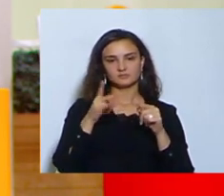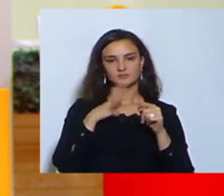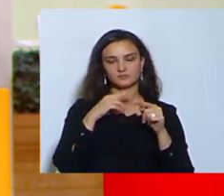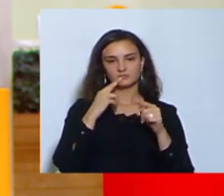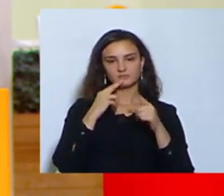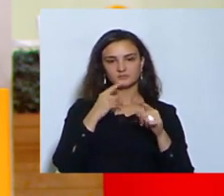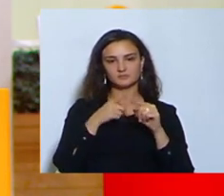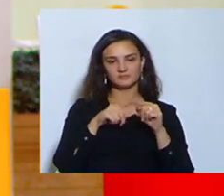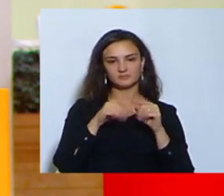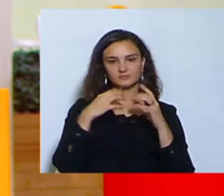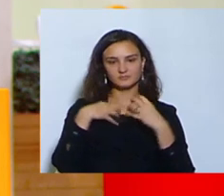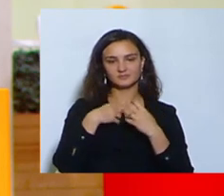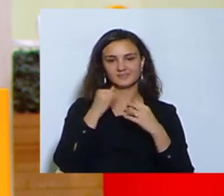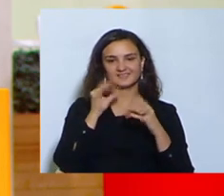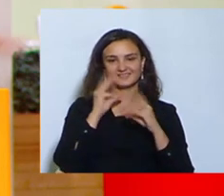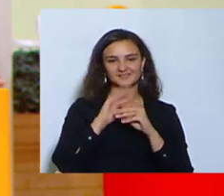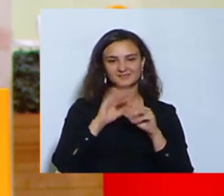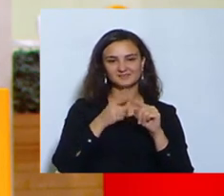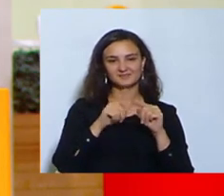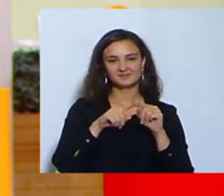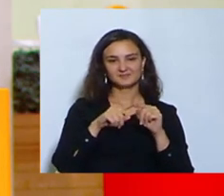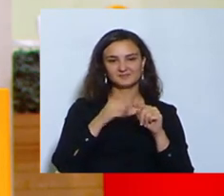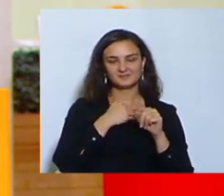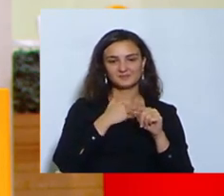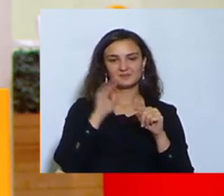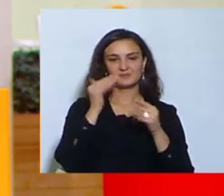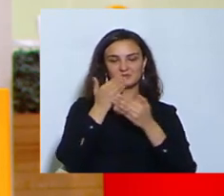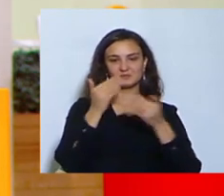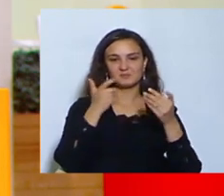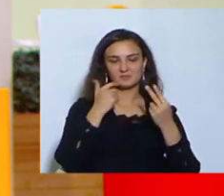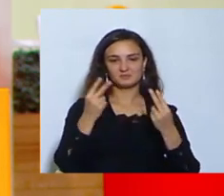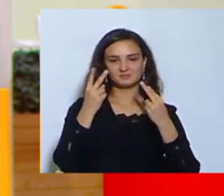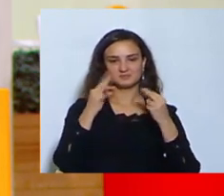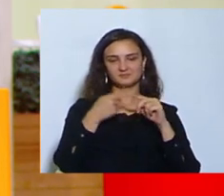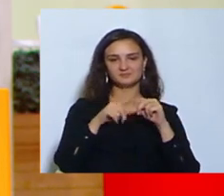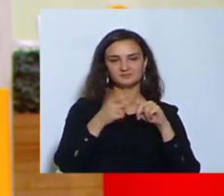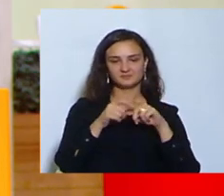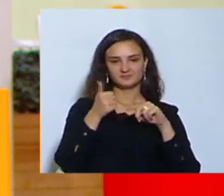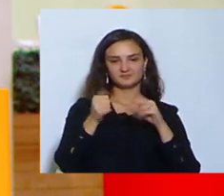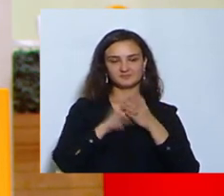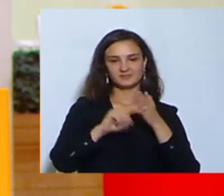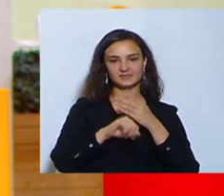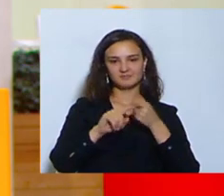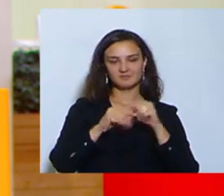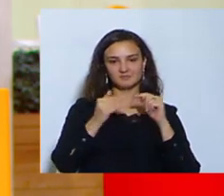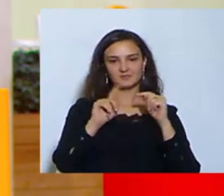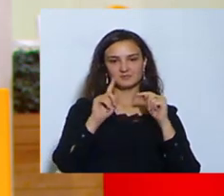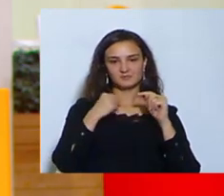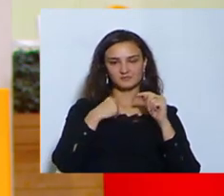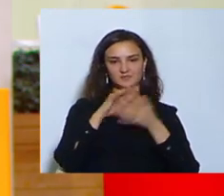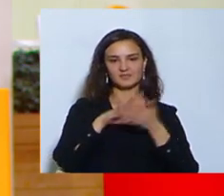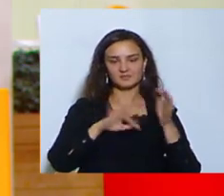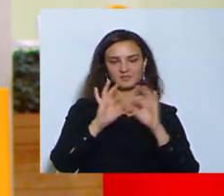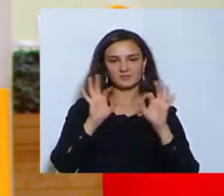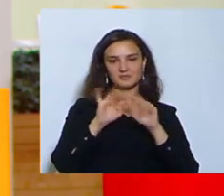იყოს ყურადღებით. სამწუხაროდ ვეღარ ვასწრებთ, მე უნდა დავემშვიდობა მაყურებელს, მაგრამ ეს არის ძალიან კარგი საბაბი კიდევ ერთხელ ვთქვათ, რომ ჩვენ